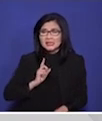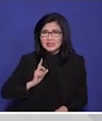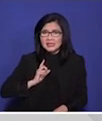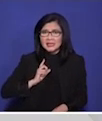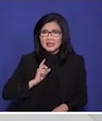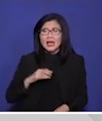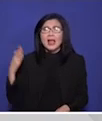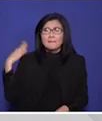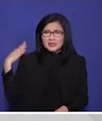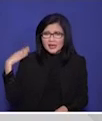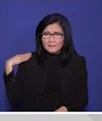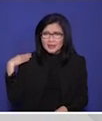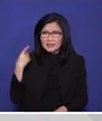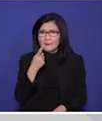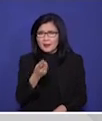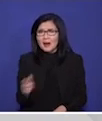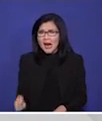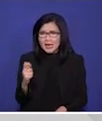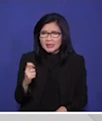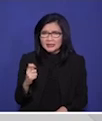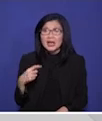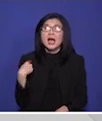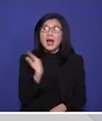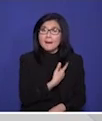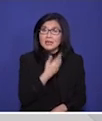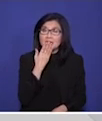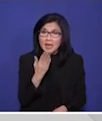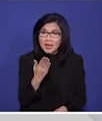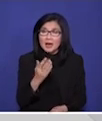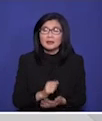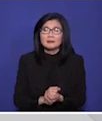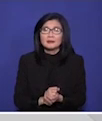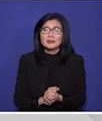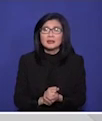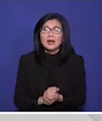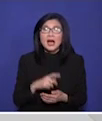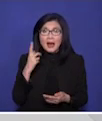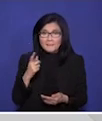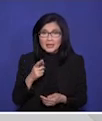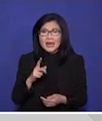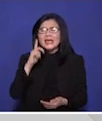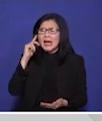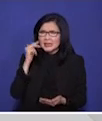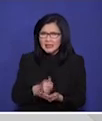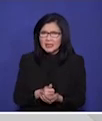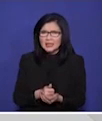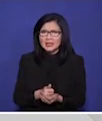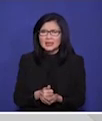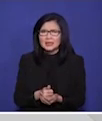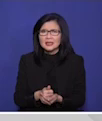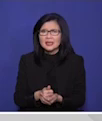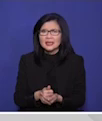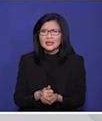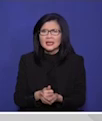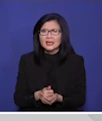bapak angkat itu karena itu kami tanya kepada bapak Apakah Bapak benar-benar yakin tentang tidak